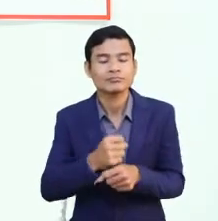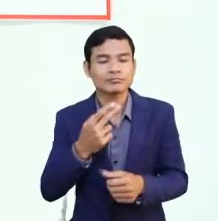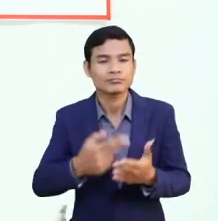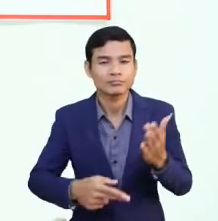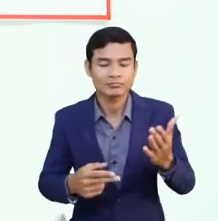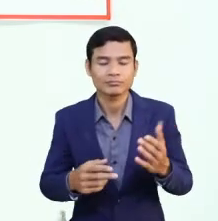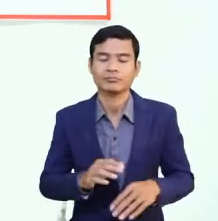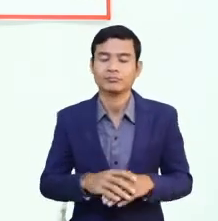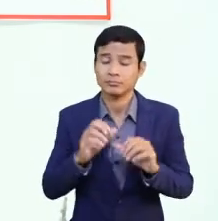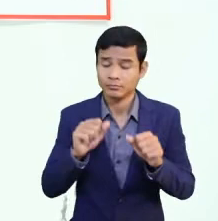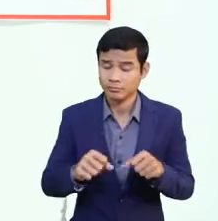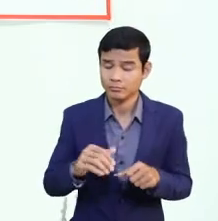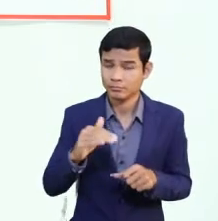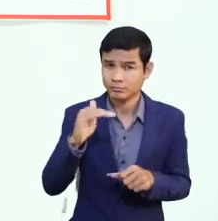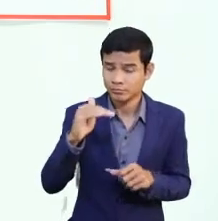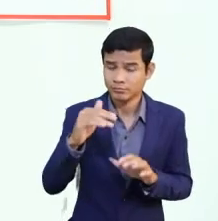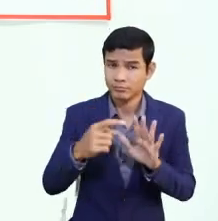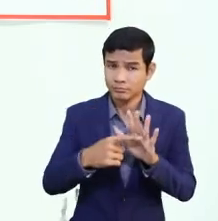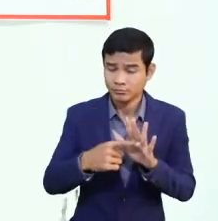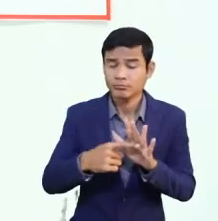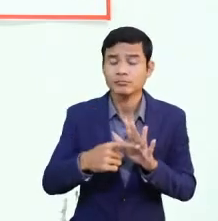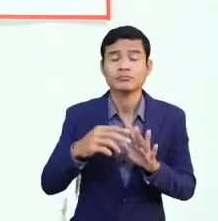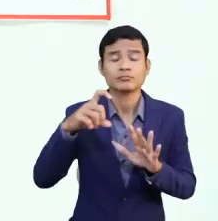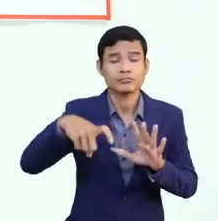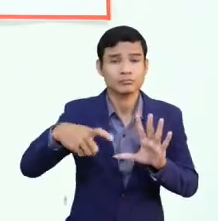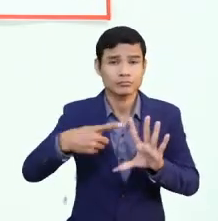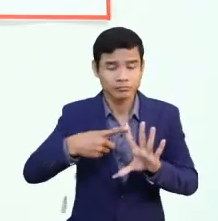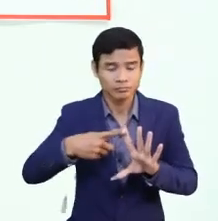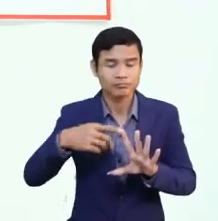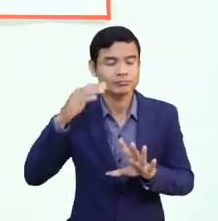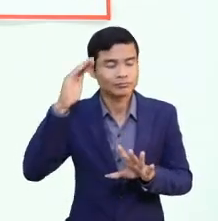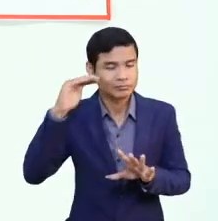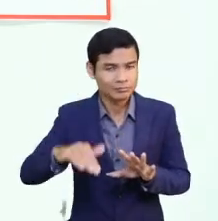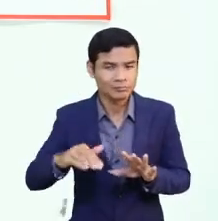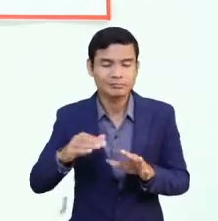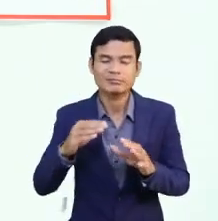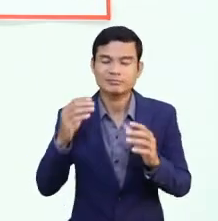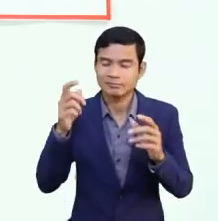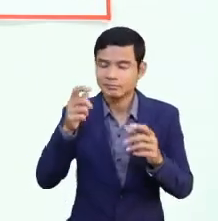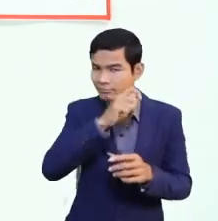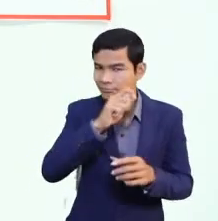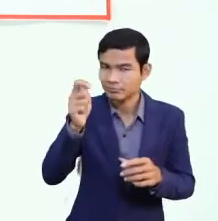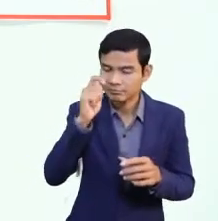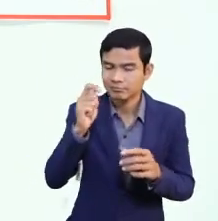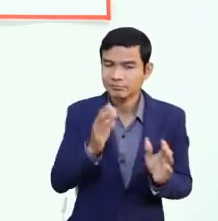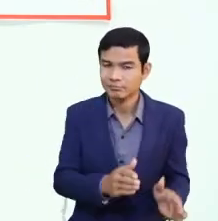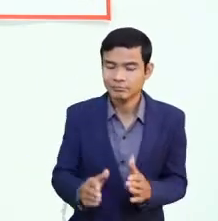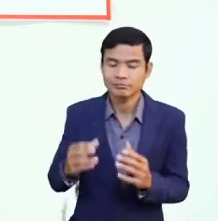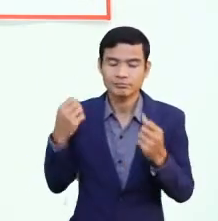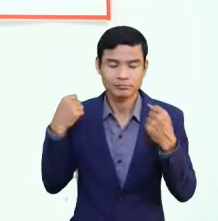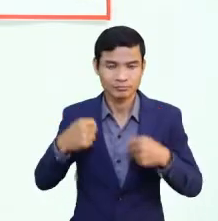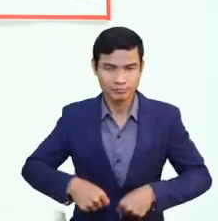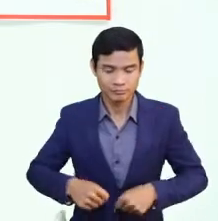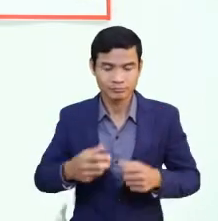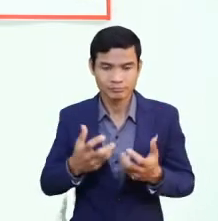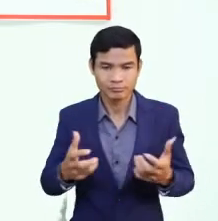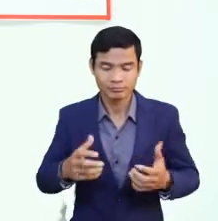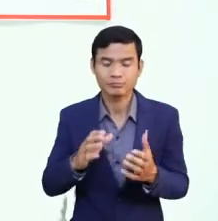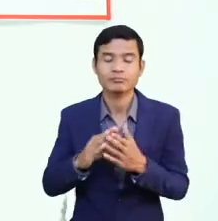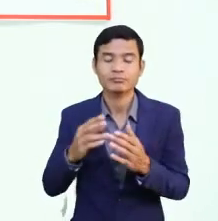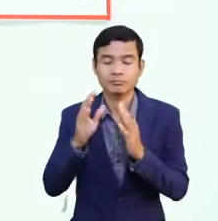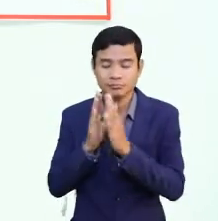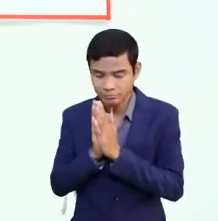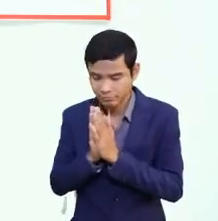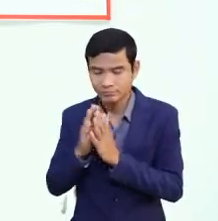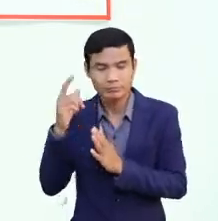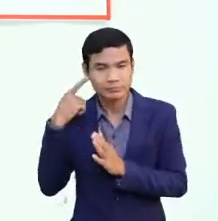Cha sụp phí nâng bọn bán. Chá cái ban ngô tơ ban điệp chăm cả ta thả tập xong phía liệu bóng ở phòng bà đà chả lấy